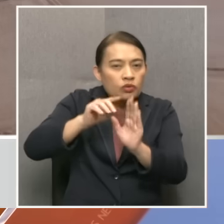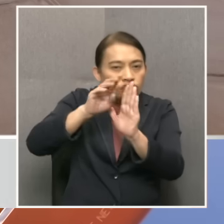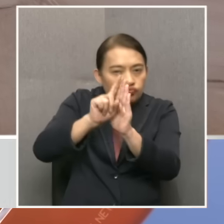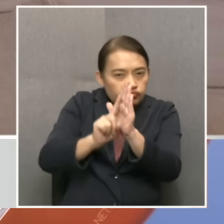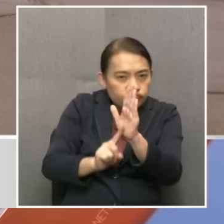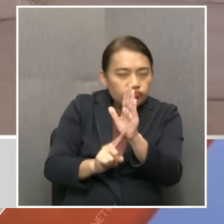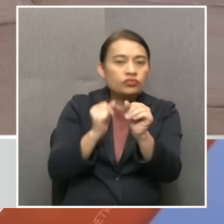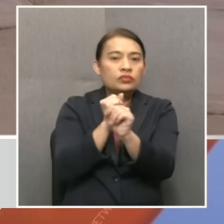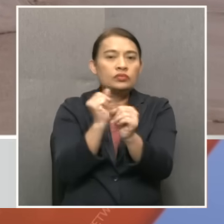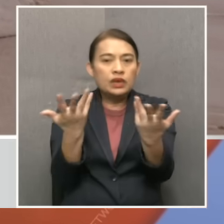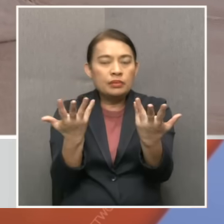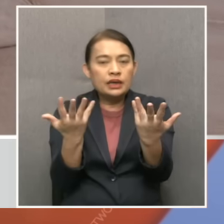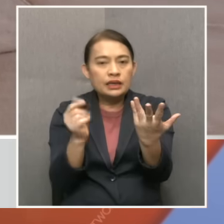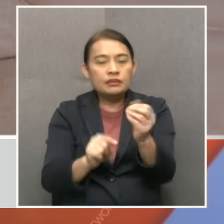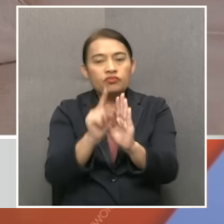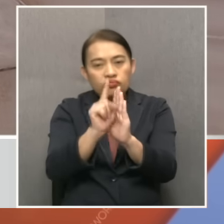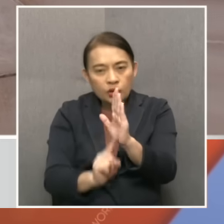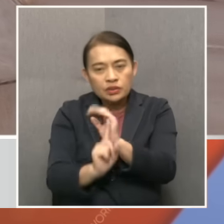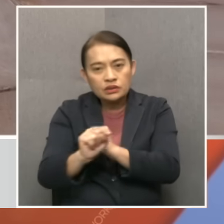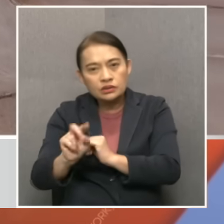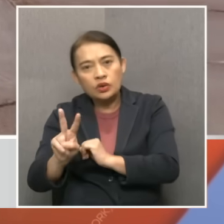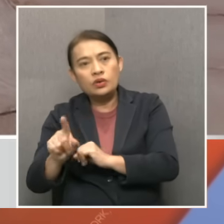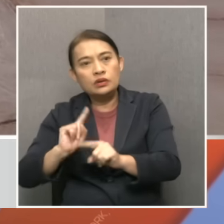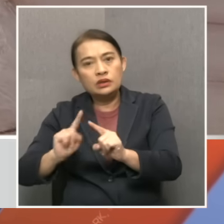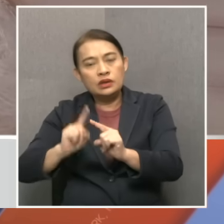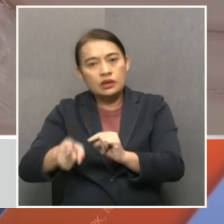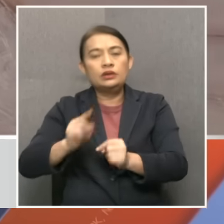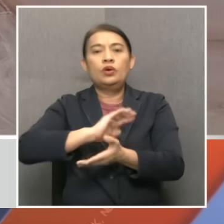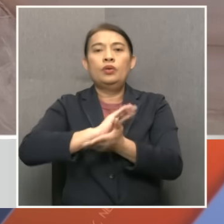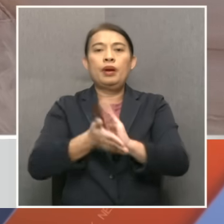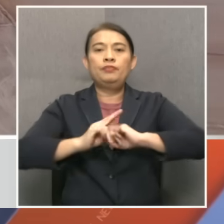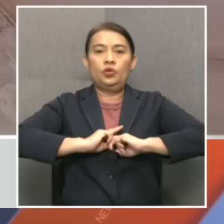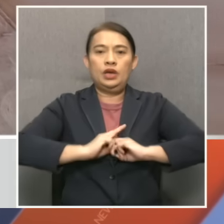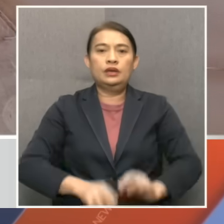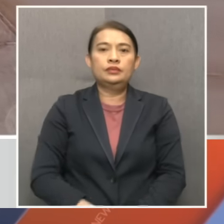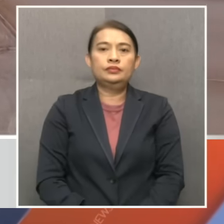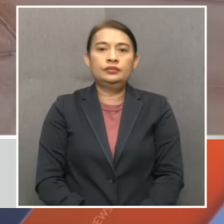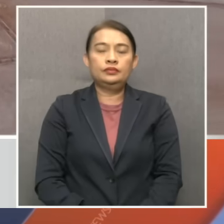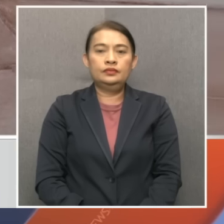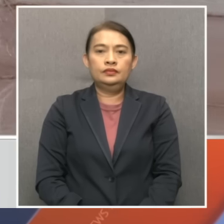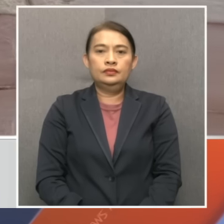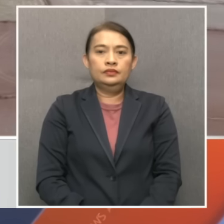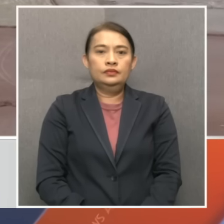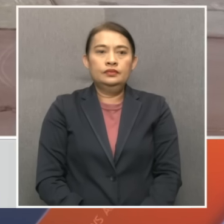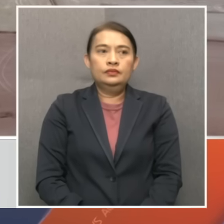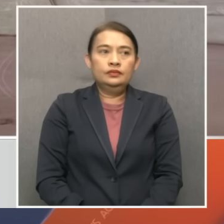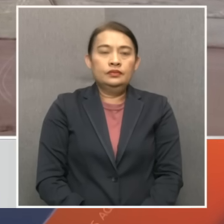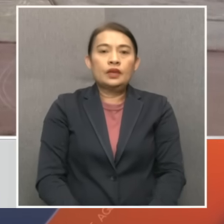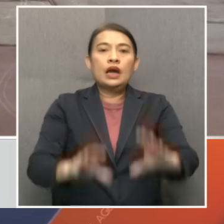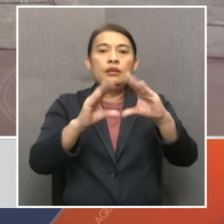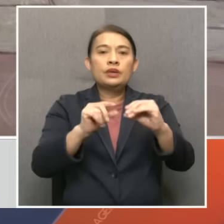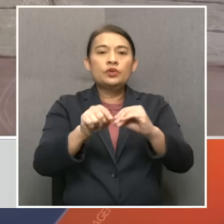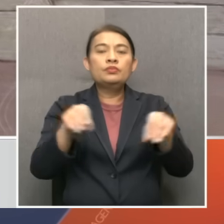ดลงได้สัก1-2 องศาอย่างเงี้ยเป็นเรื่องใหญ่สำคัญเป็นเรื่องการปรับตัวครับ ค่ะถ้าดังนั้นอาจารย์มองอย่างไรคะการประชุมคอป28ที่จ